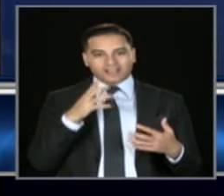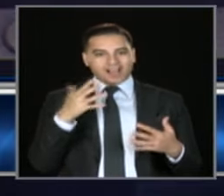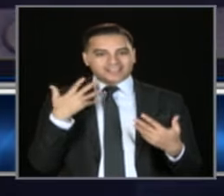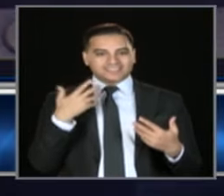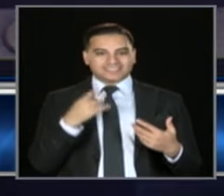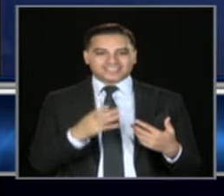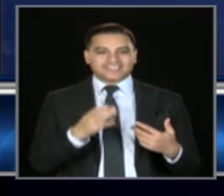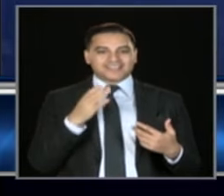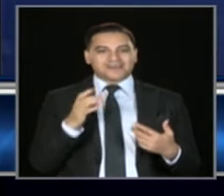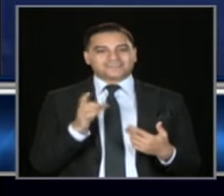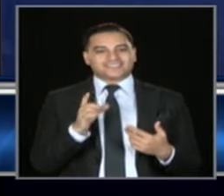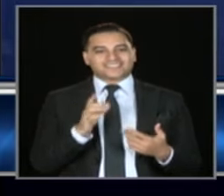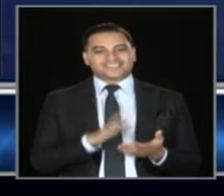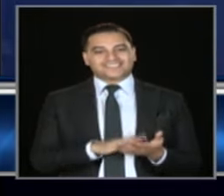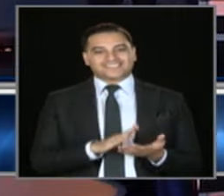وأسد إجابة صحيحة.